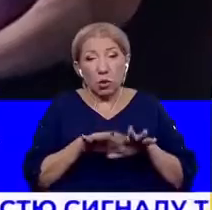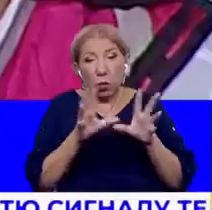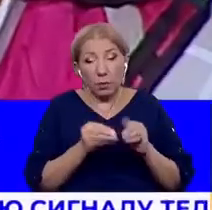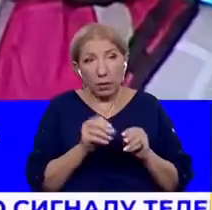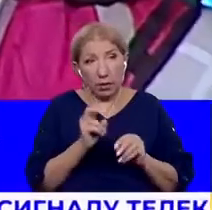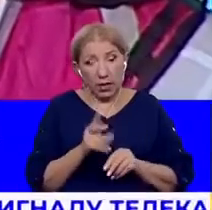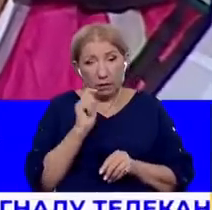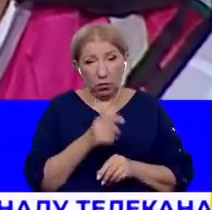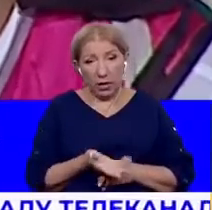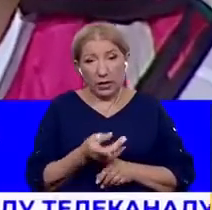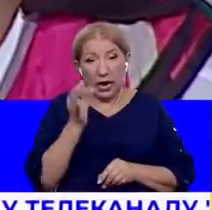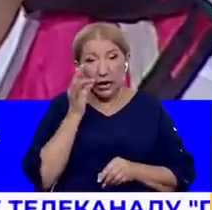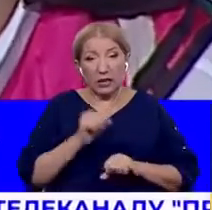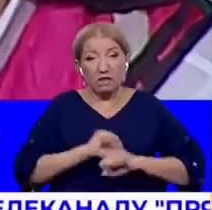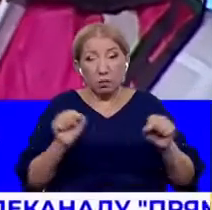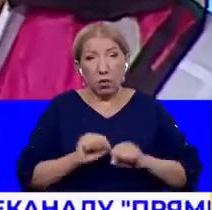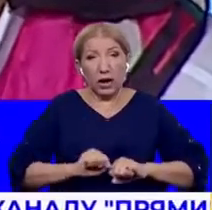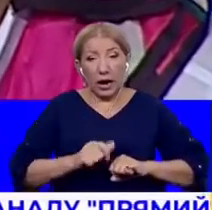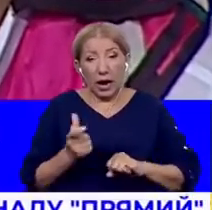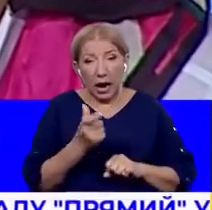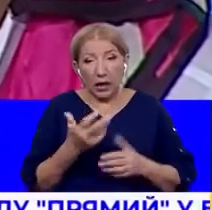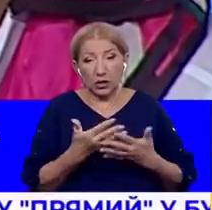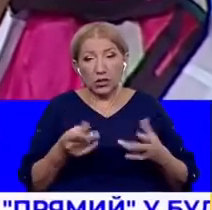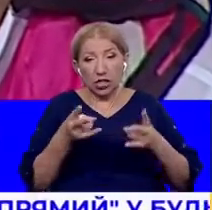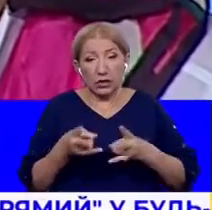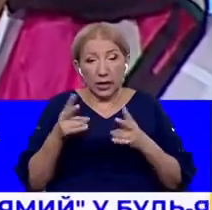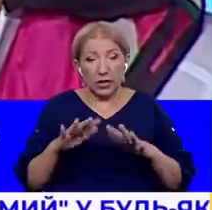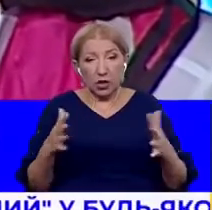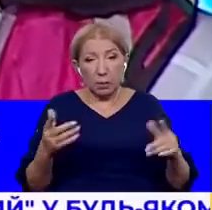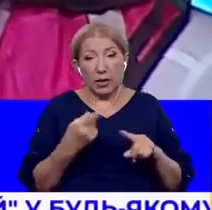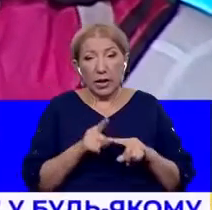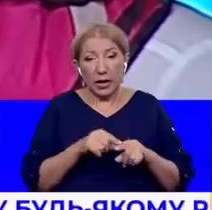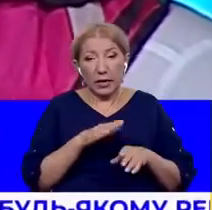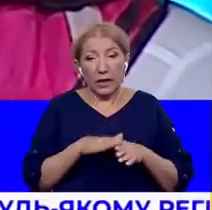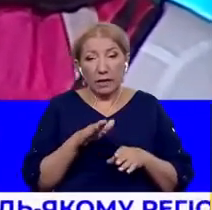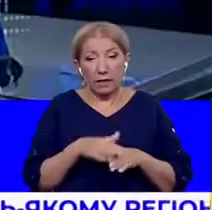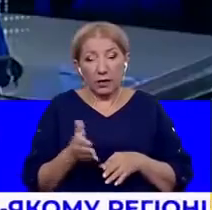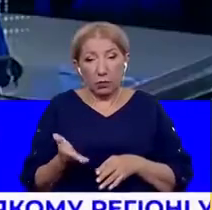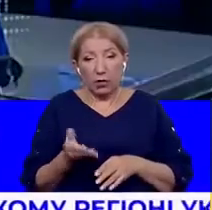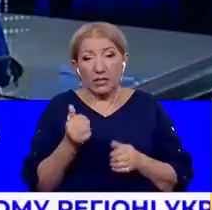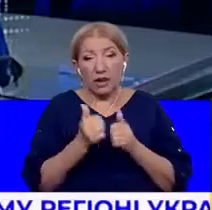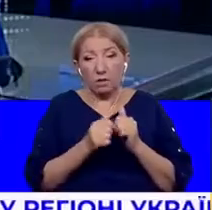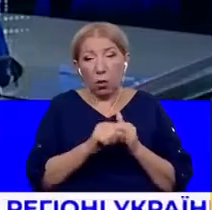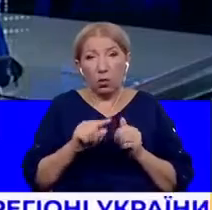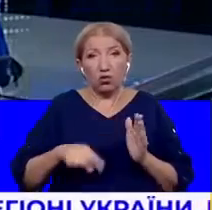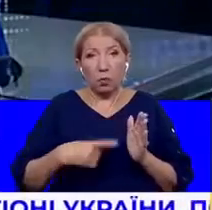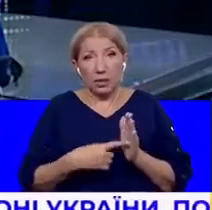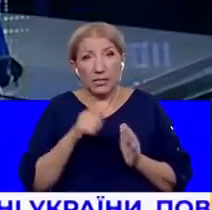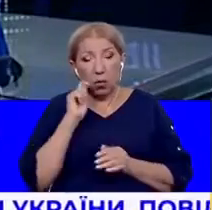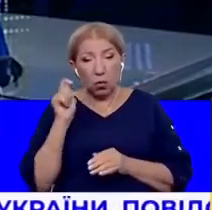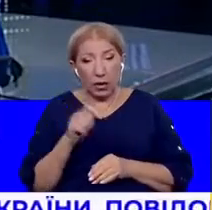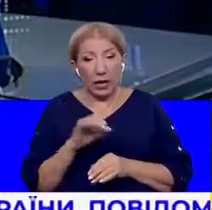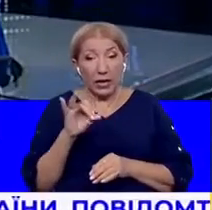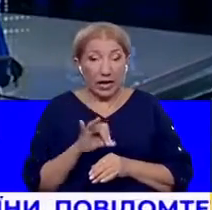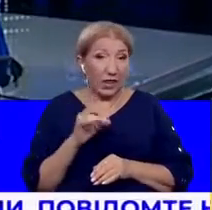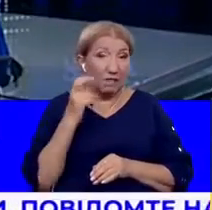як в Україні. Ну, згадайте, вибухи газу, інші трагічні події, які відбуваються в кожному місті України і